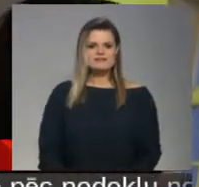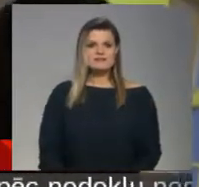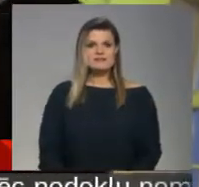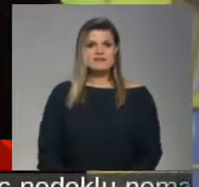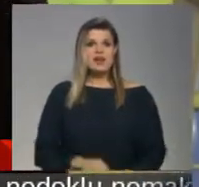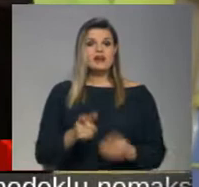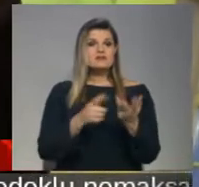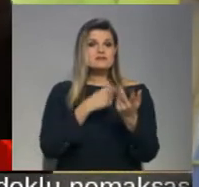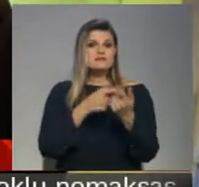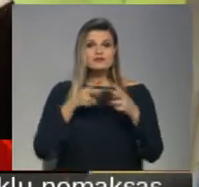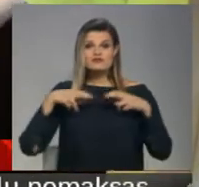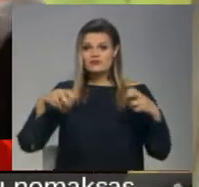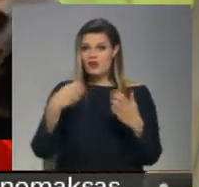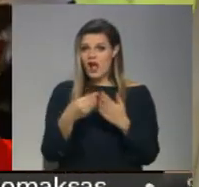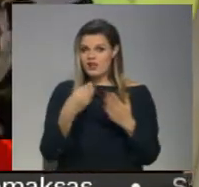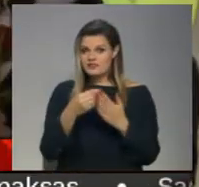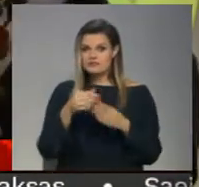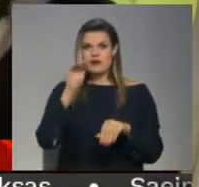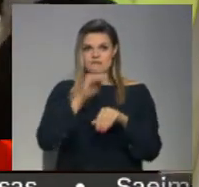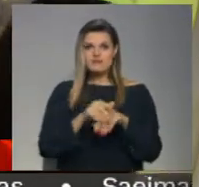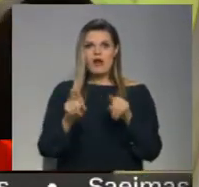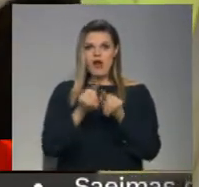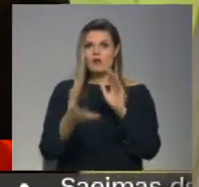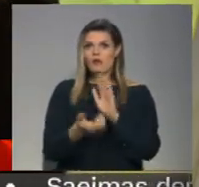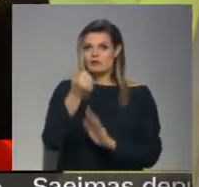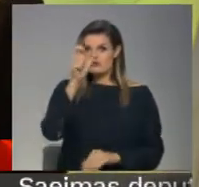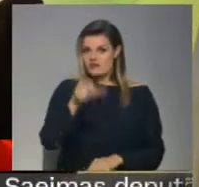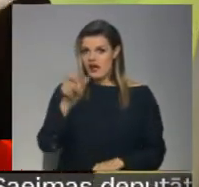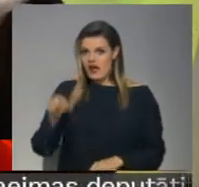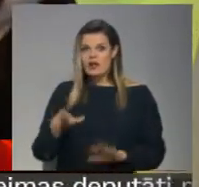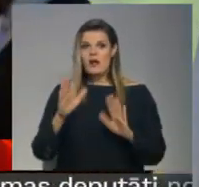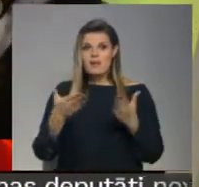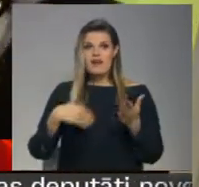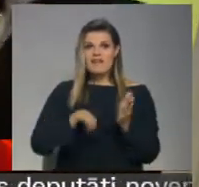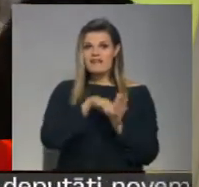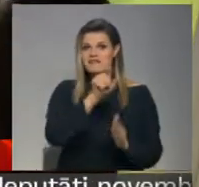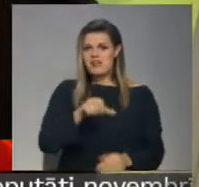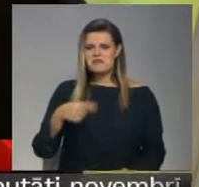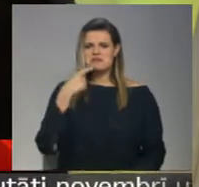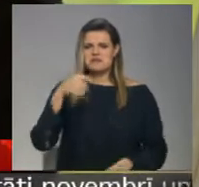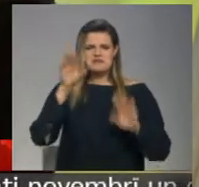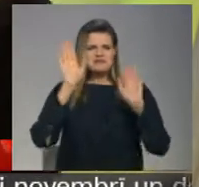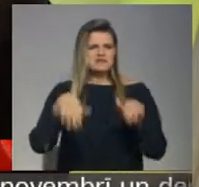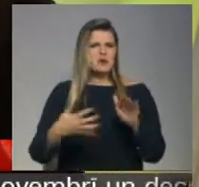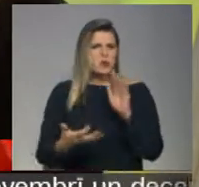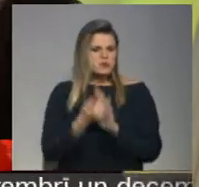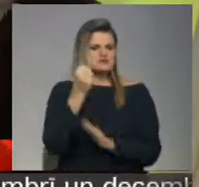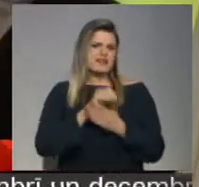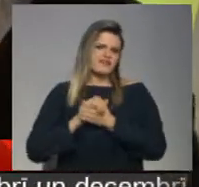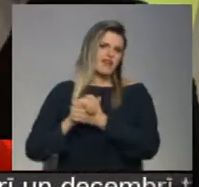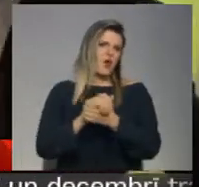Lai gan saskaitot žūrijas vērtējumu, tika noteikti arī uzvarētāji, paši koru karu dalībnieki teica, ka uzvarējusi ir